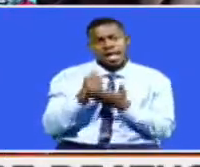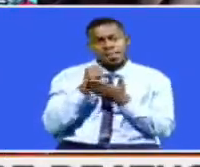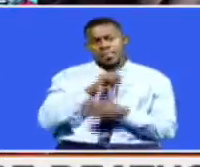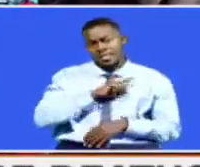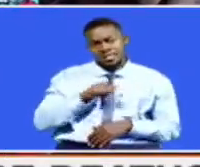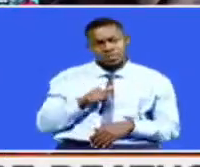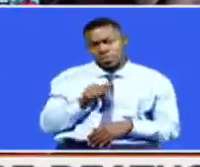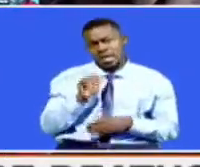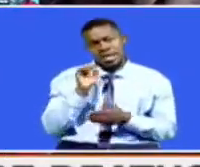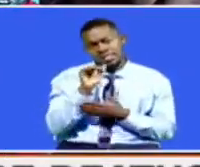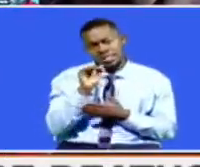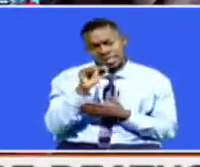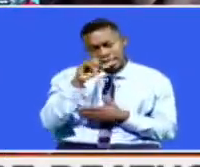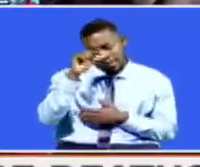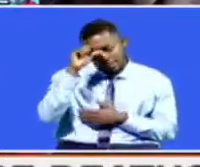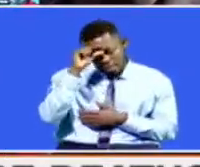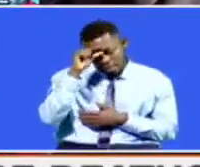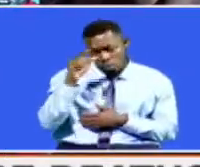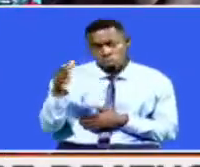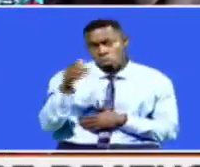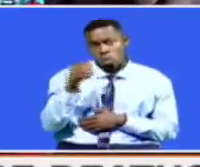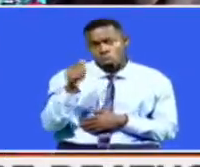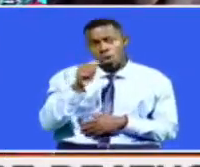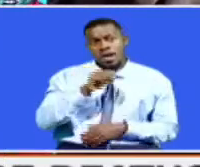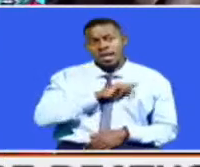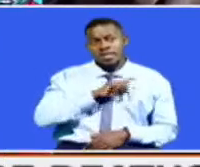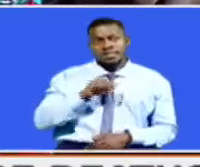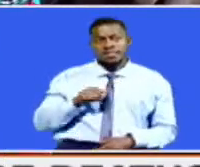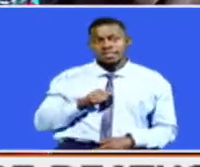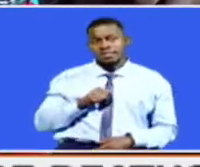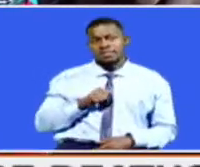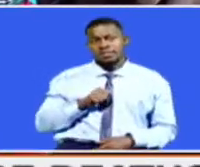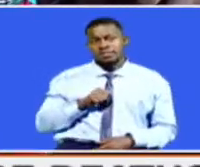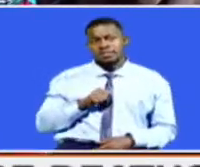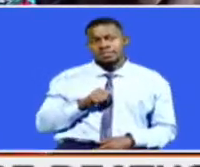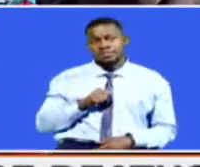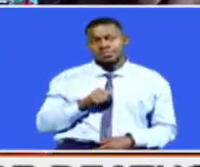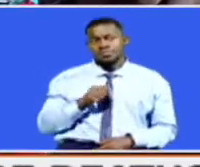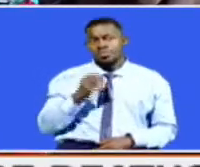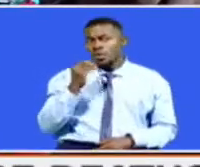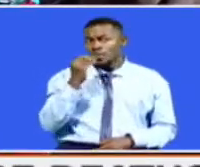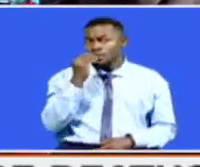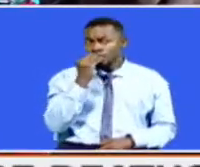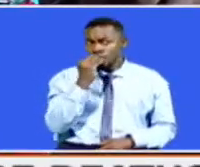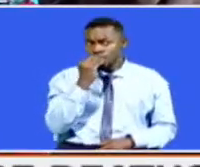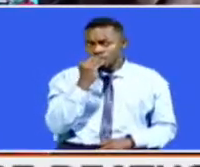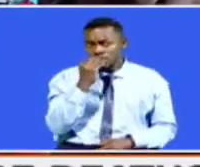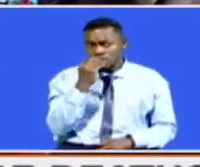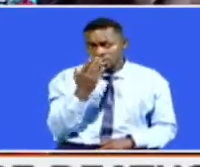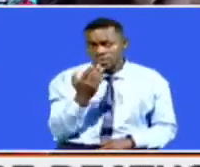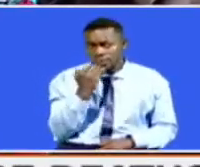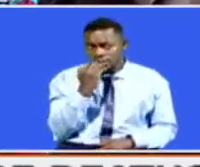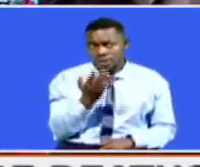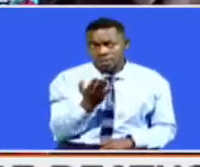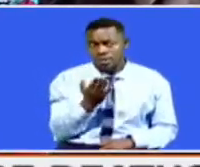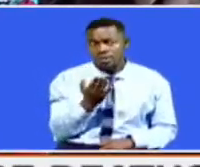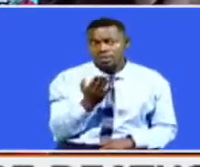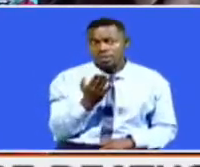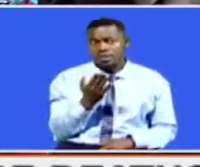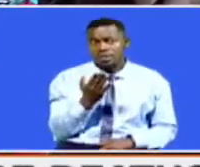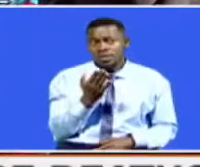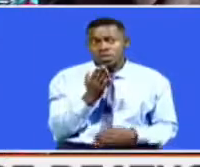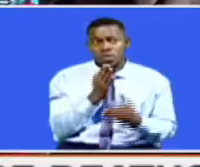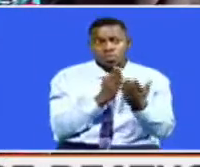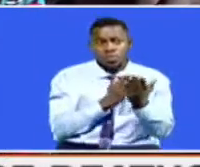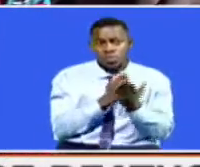serikali tunaomba usaidizi. Ile ingine ni chakula tunatoa pande ya Kavudhu. Kupitia